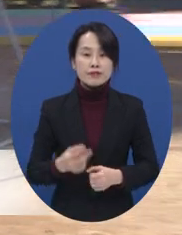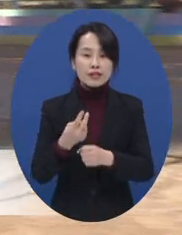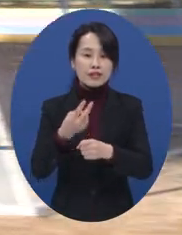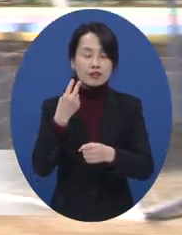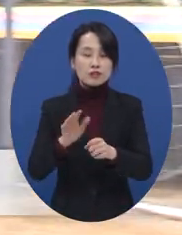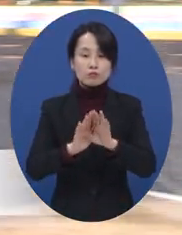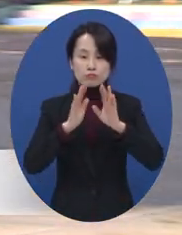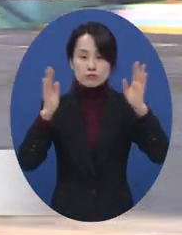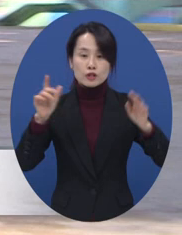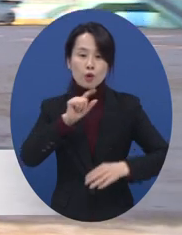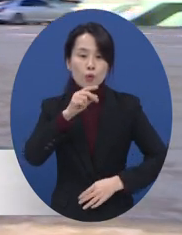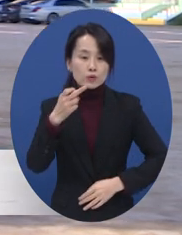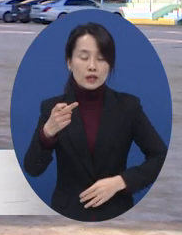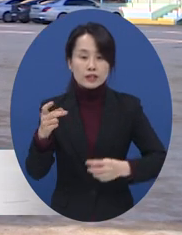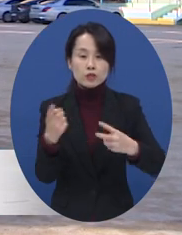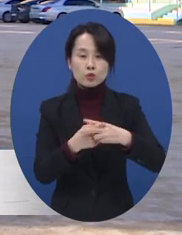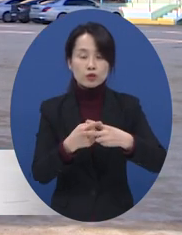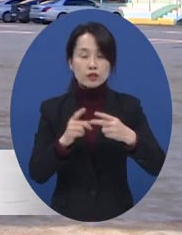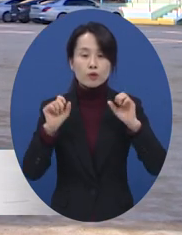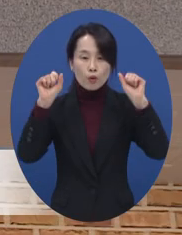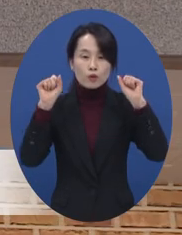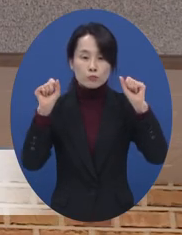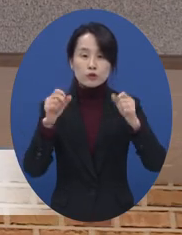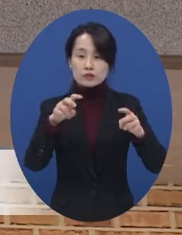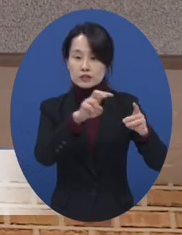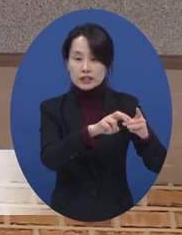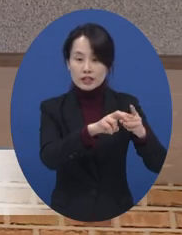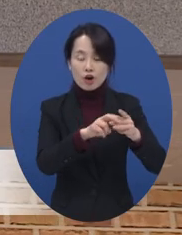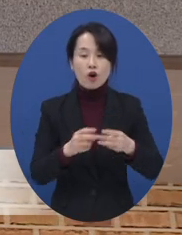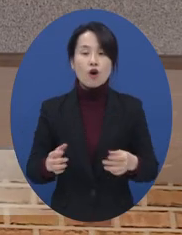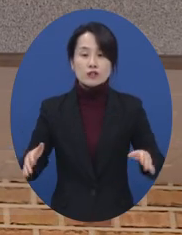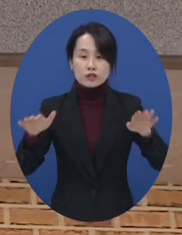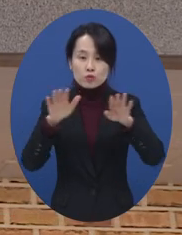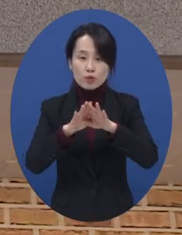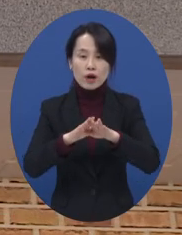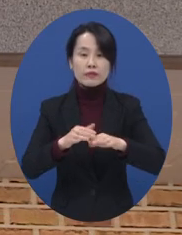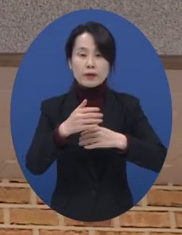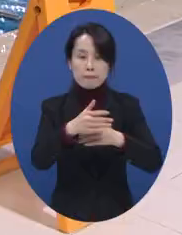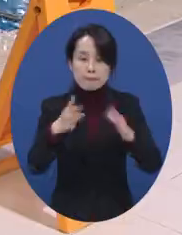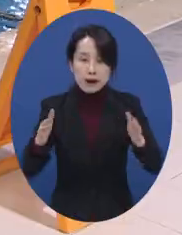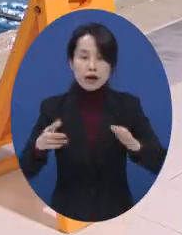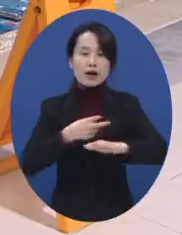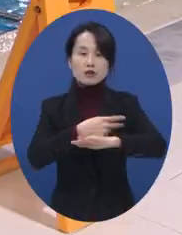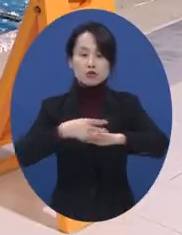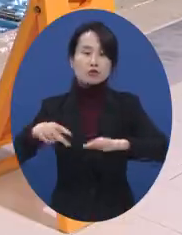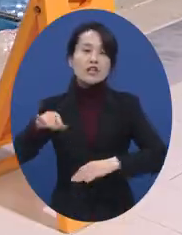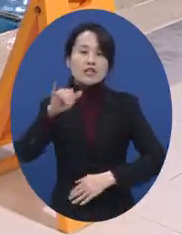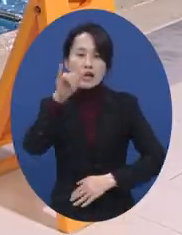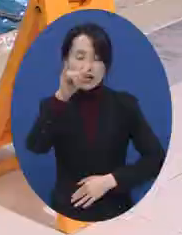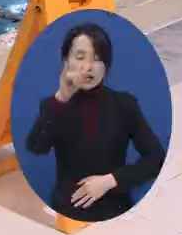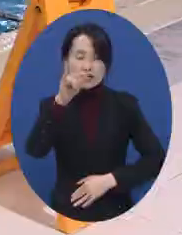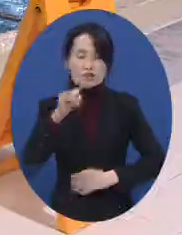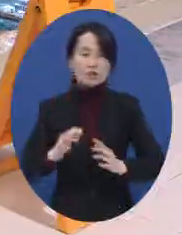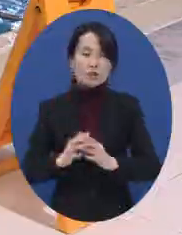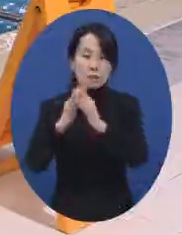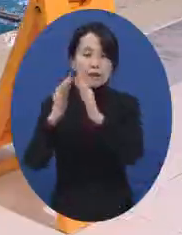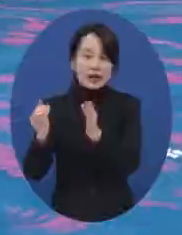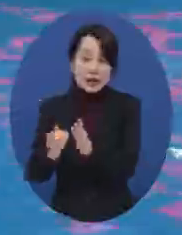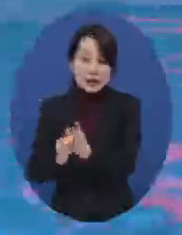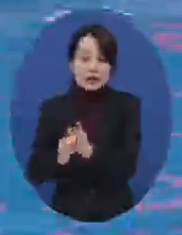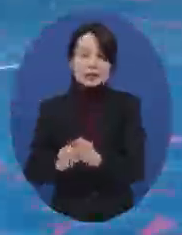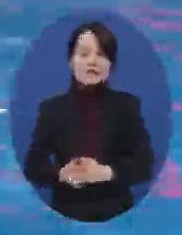2년 전 문을 연 오산의 한 초등학교 스포츠센터. 체육관 다목적실과 함께 수영장이 있는 복합시설로